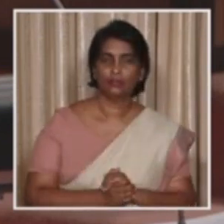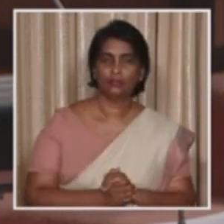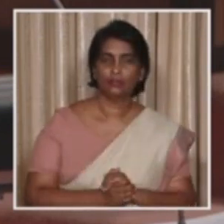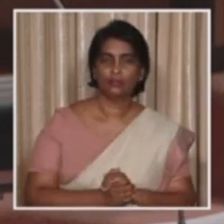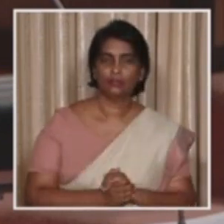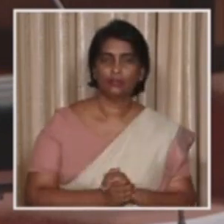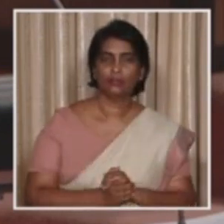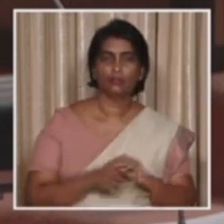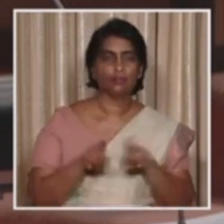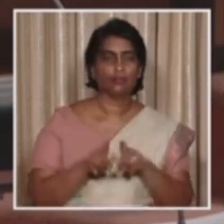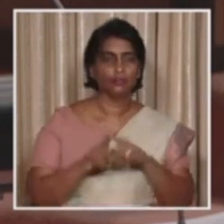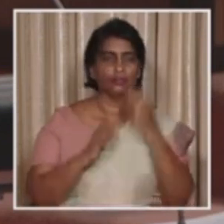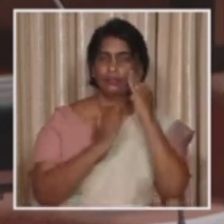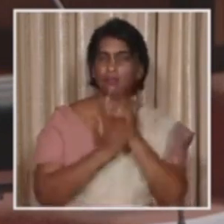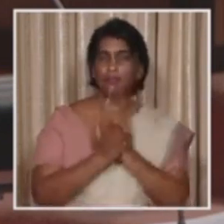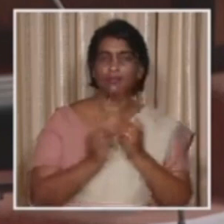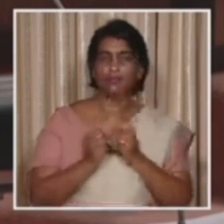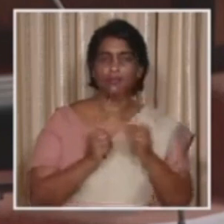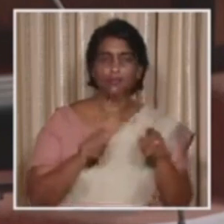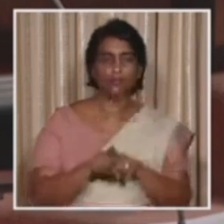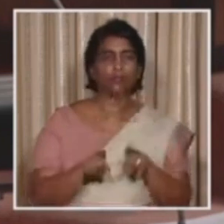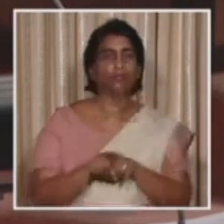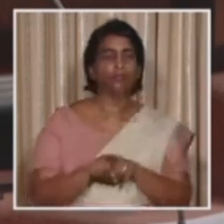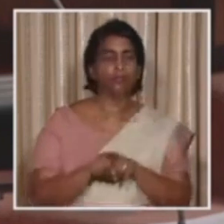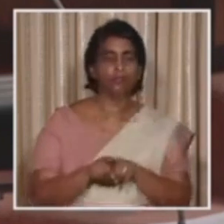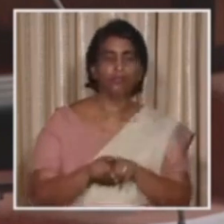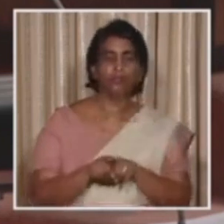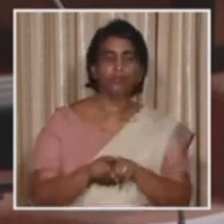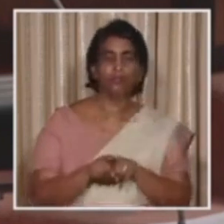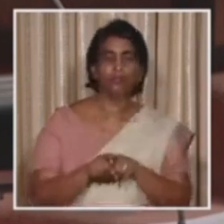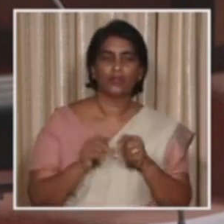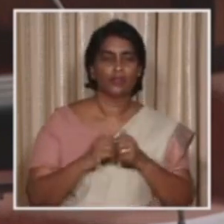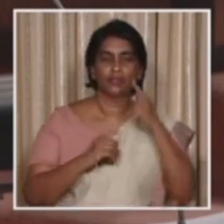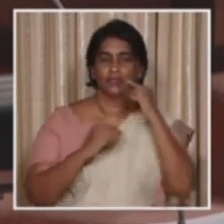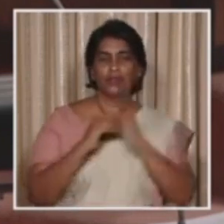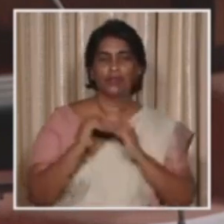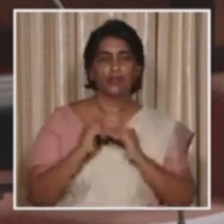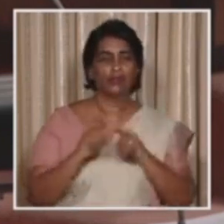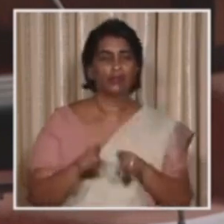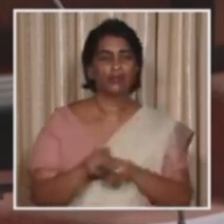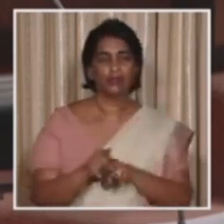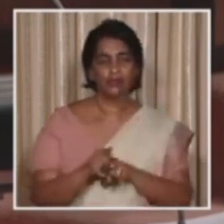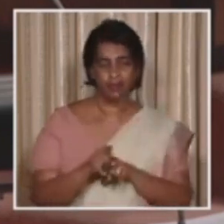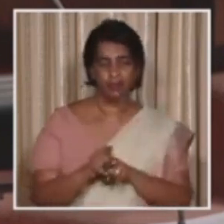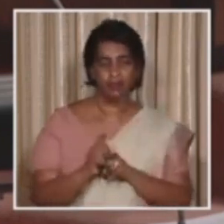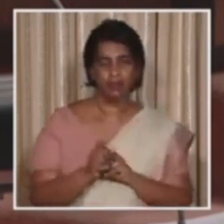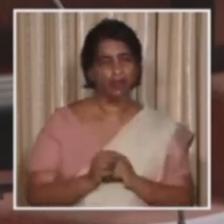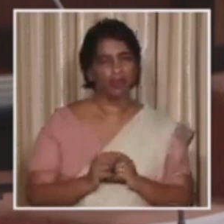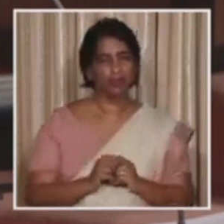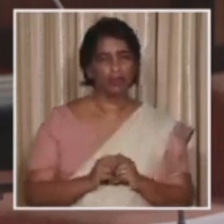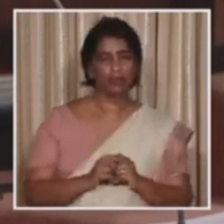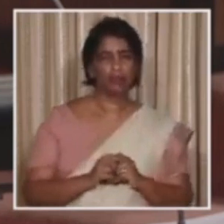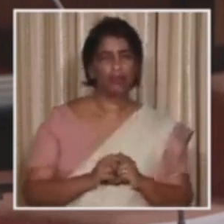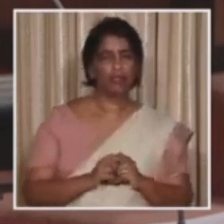அதிலே ஒன்றை, இனப்பிரச்சனை தீர்க்க வேண்டும் என்ற நிபந்தனையும் இந்த சர்வதேச நாணய நிதியம் வைக்க